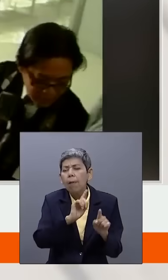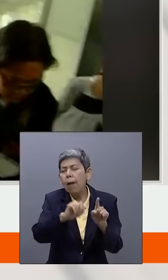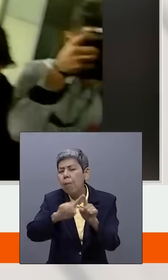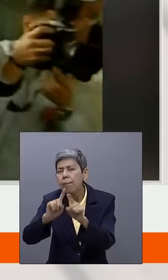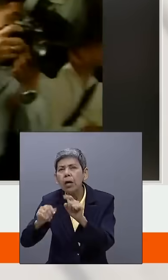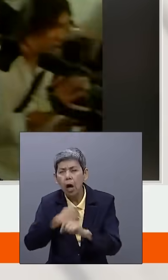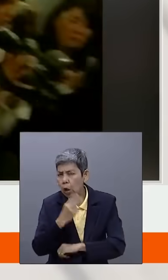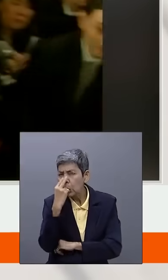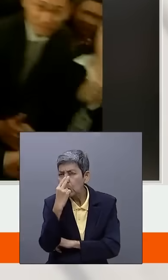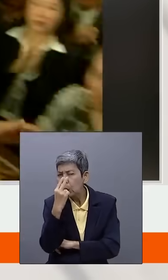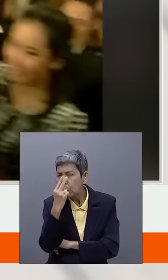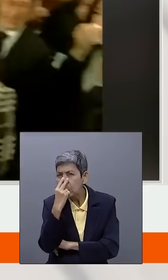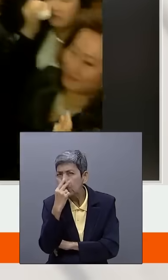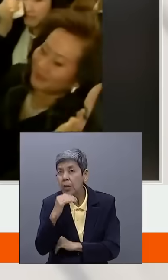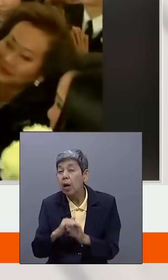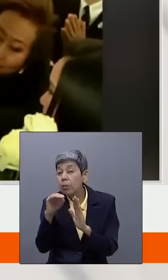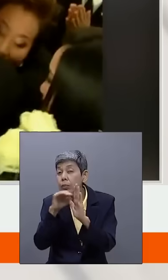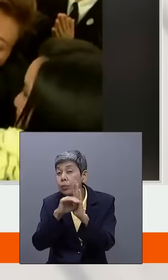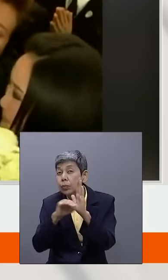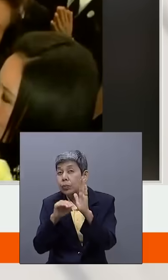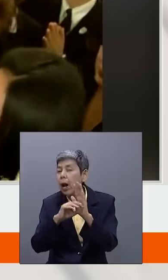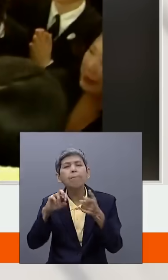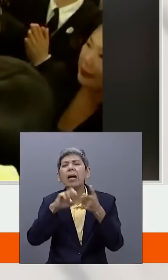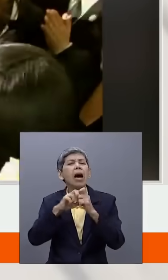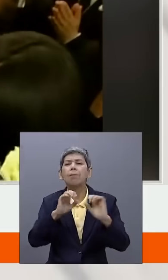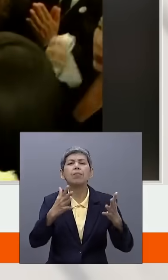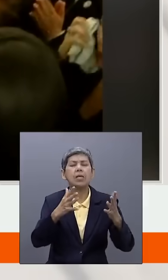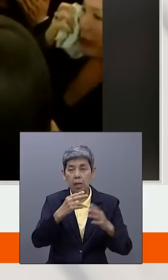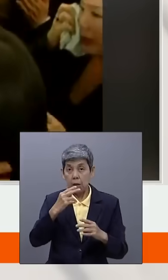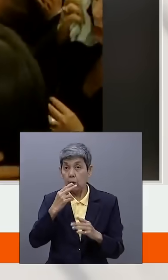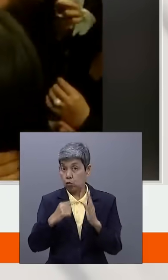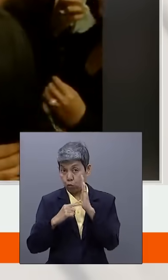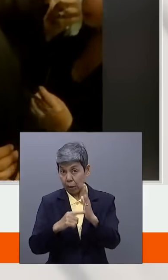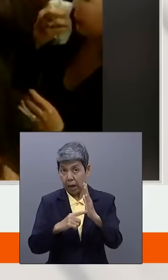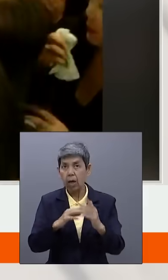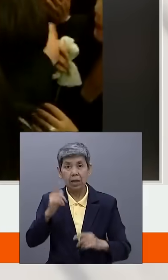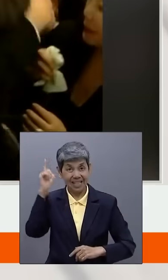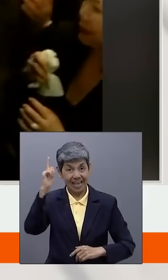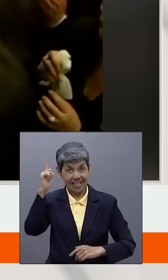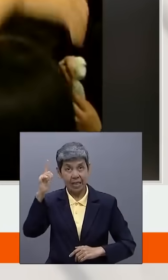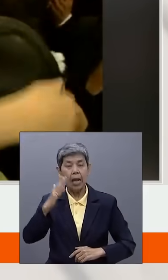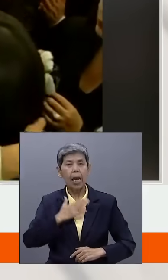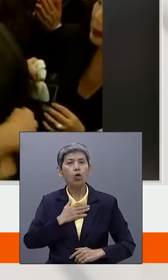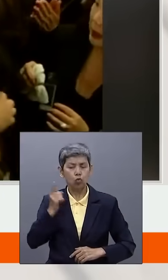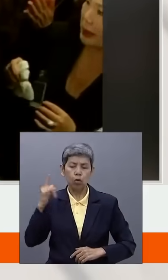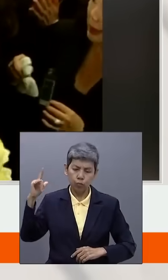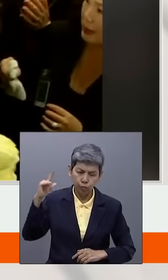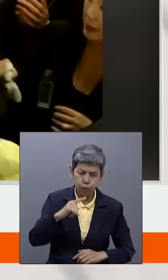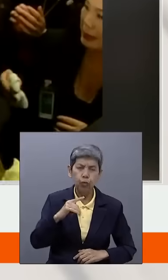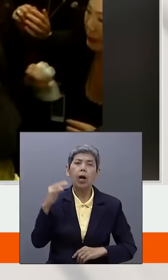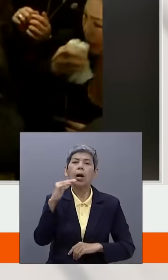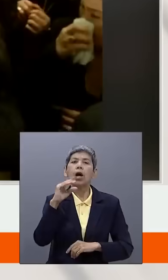ก็จับจ้องกันแหละแต่ว่าเงื่อนไขมันไม่ได้เป็นปัญหาเท่าไหร่เช่นเขาบอกว่าคุณทักษิณแกบอกแกลงดอนเมืองและกรมราชทั